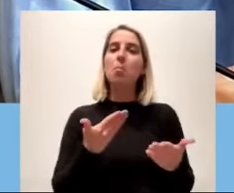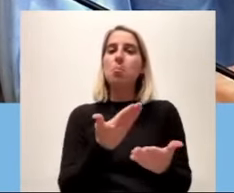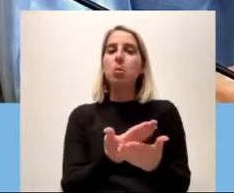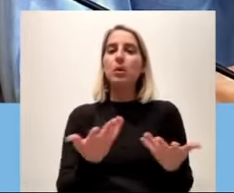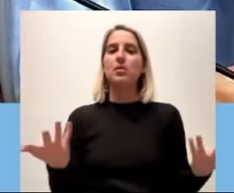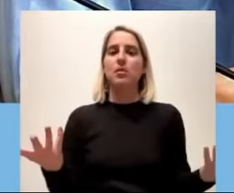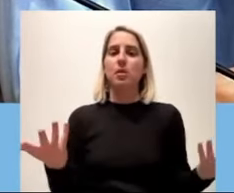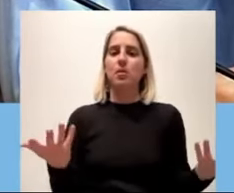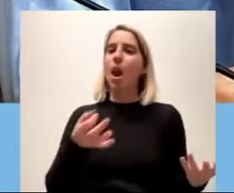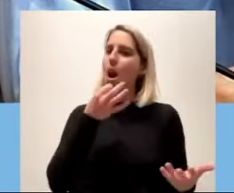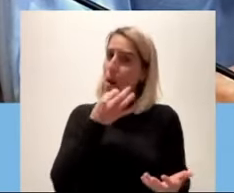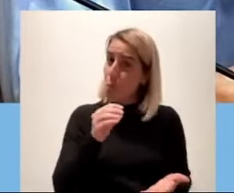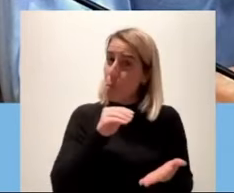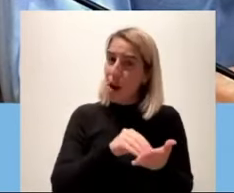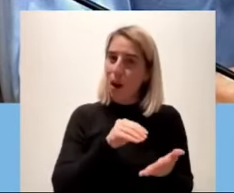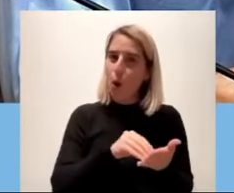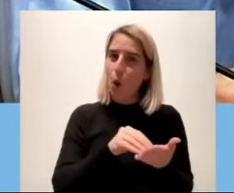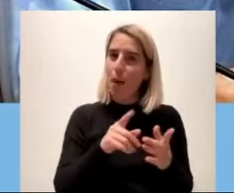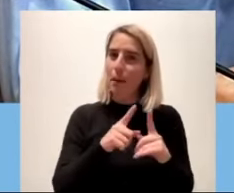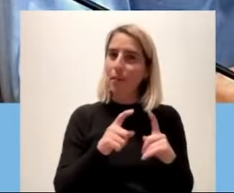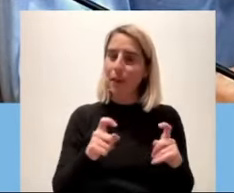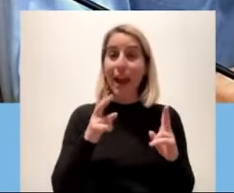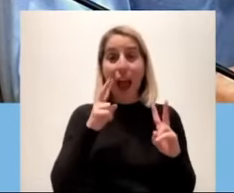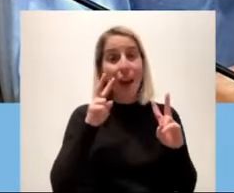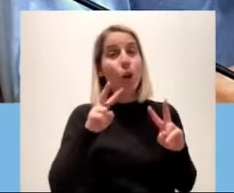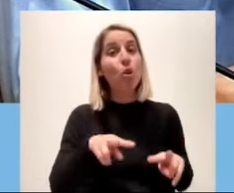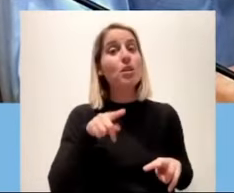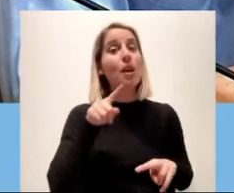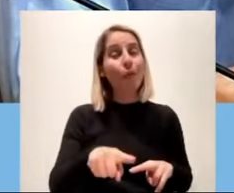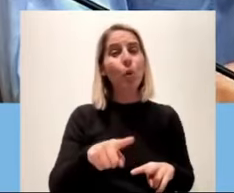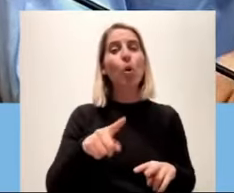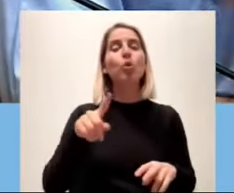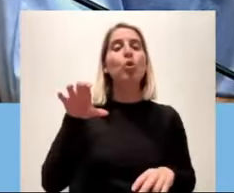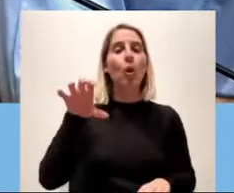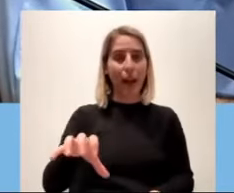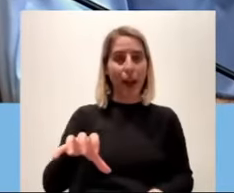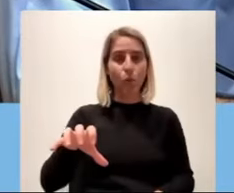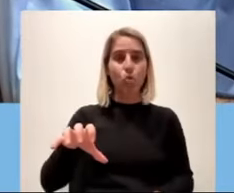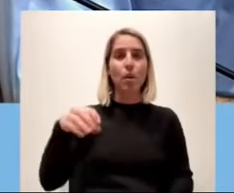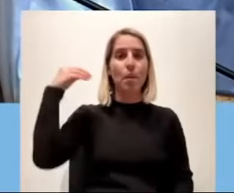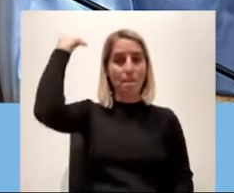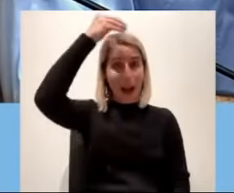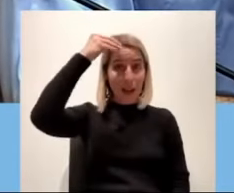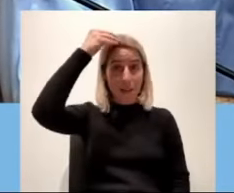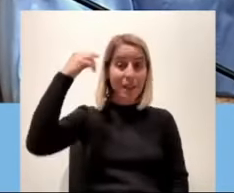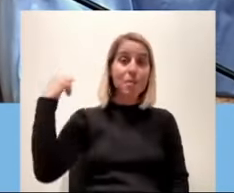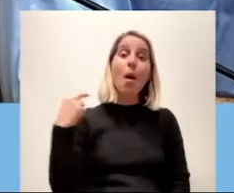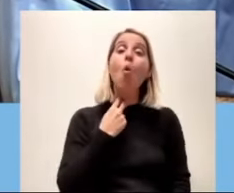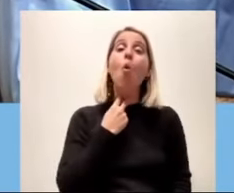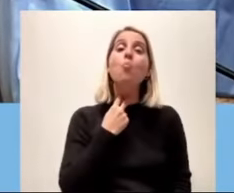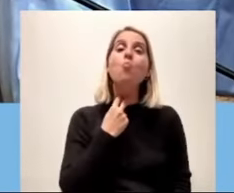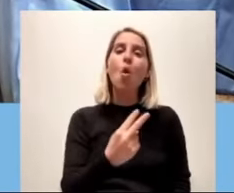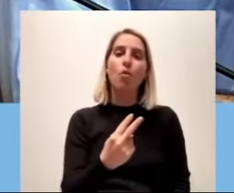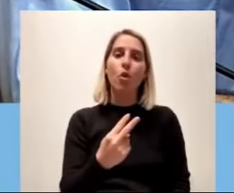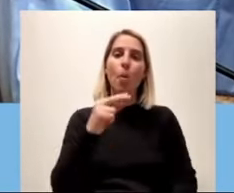να πούμε επίσης να αναγνωριστεί το κράτος της Παλαιστίνης με βάση το ομόφωνο ψήφισμα της